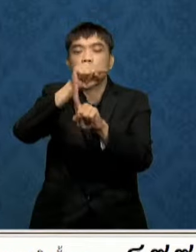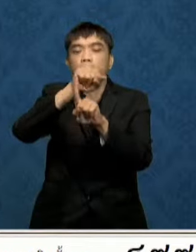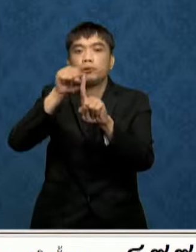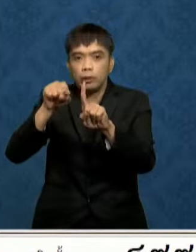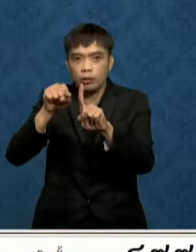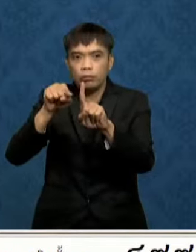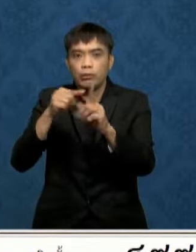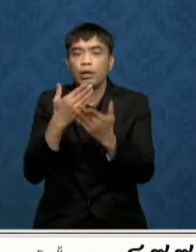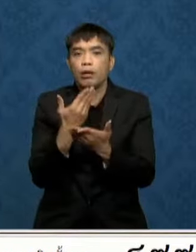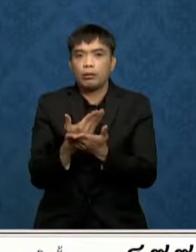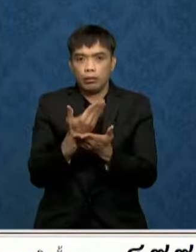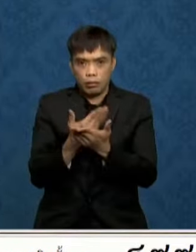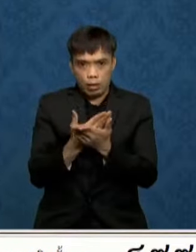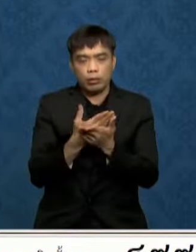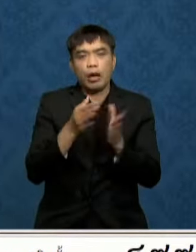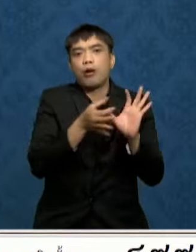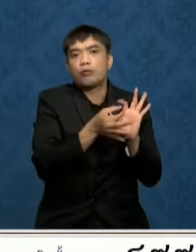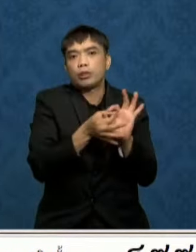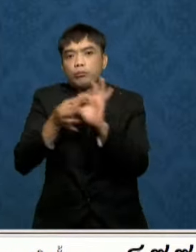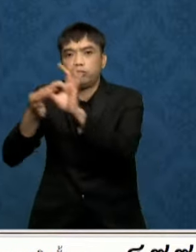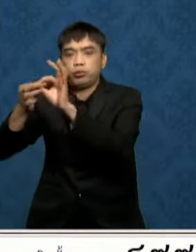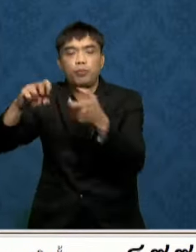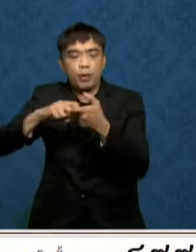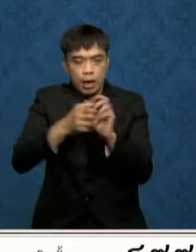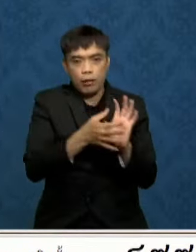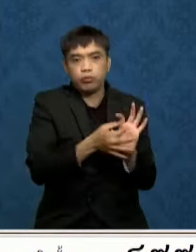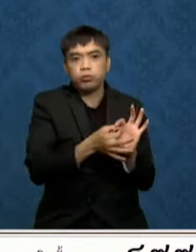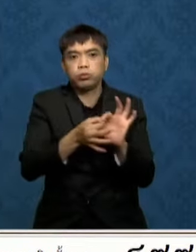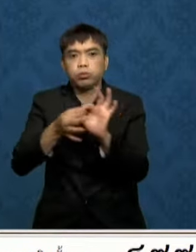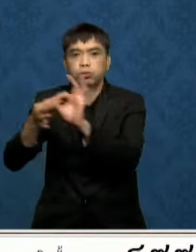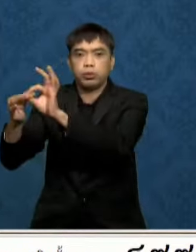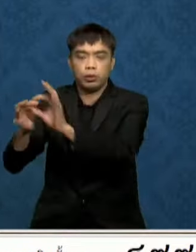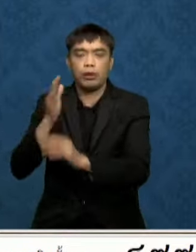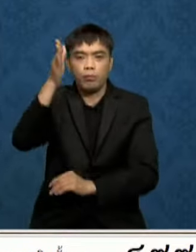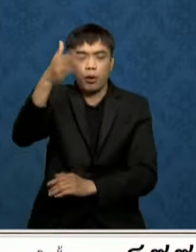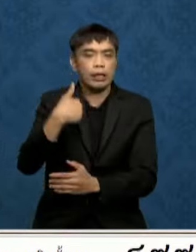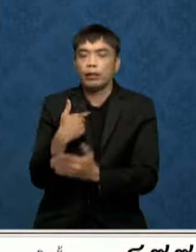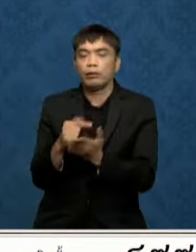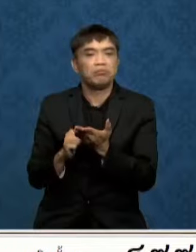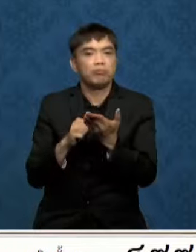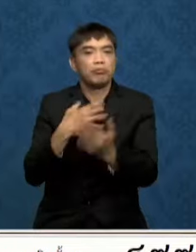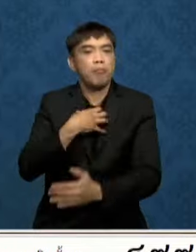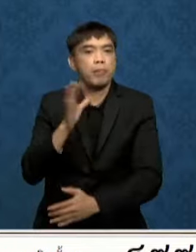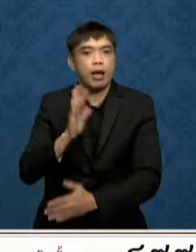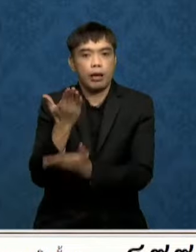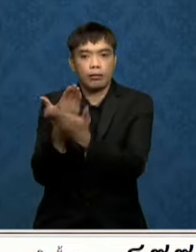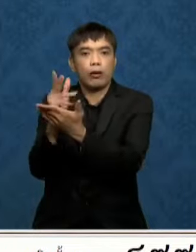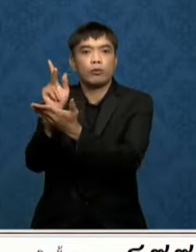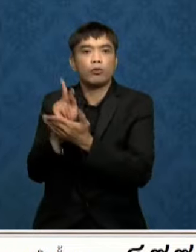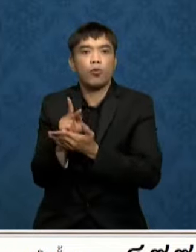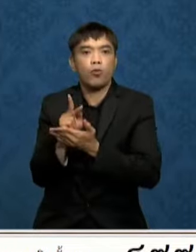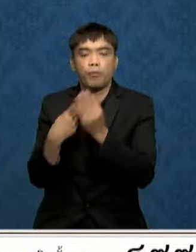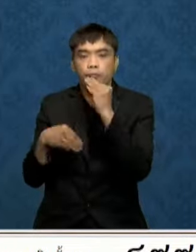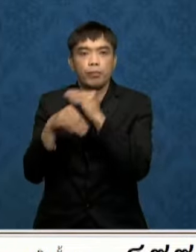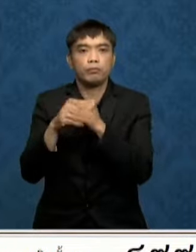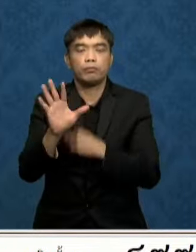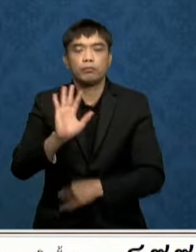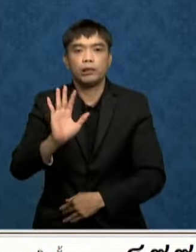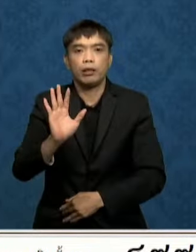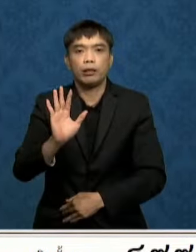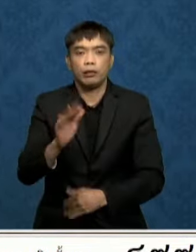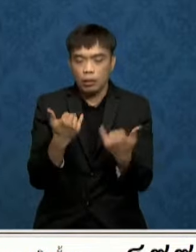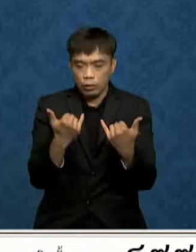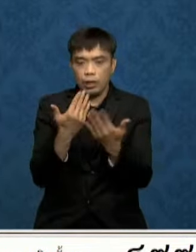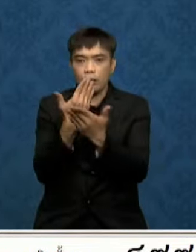ปลูกพันกับเราไปอีกในอนาคตดิฉันดึงขอเสนอว่าเราไม่ควรที่จะกู้เพิ่มอีกต่อไปแถมการกู้ครั้งนี้ก็ยังกู้จน